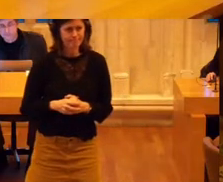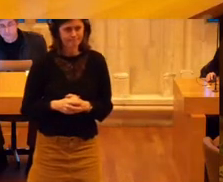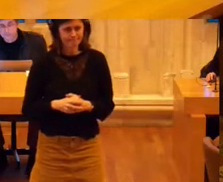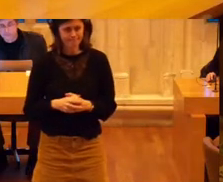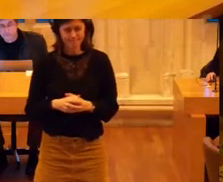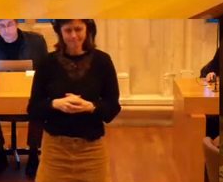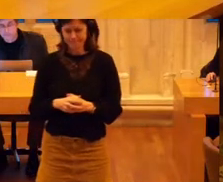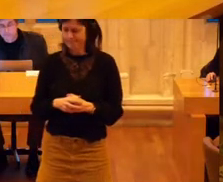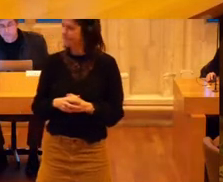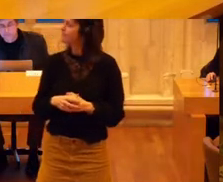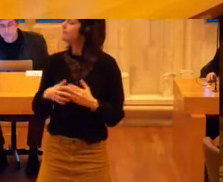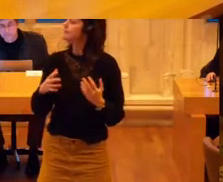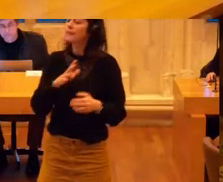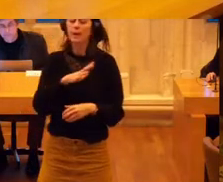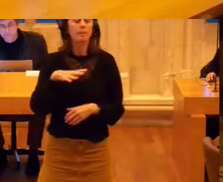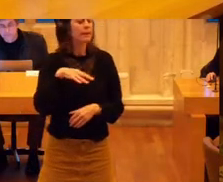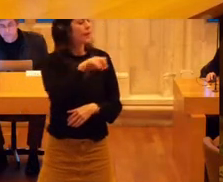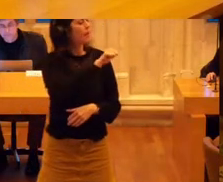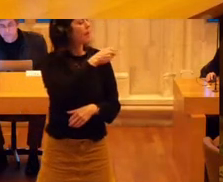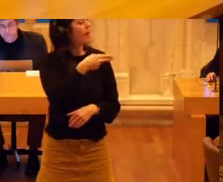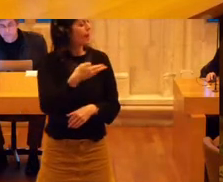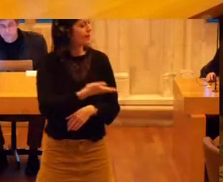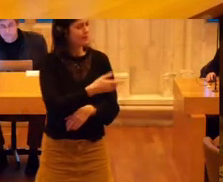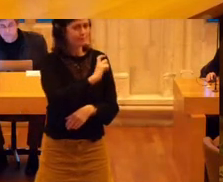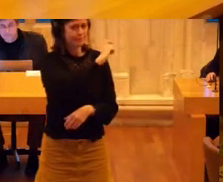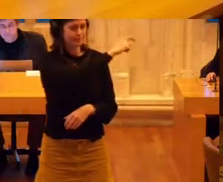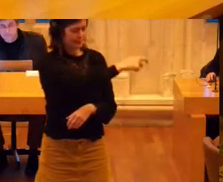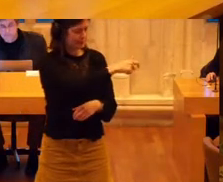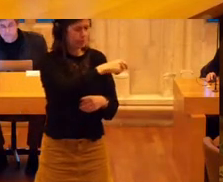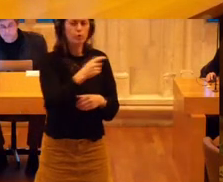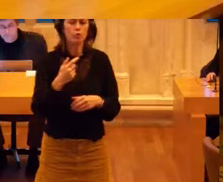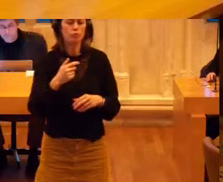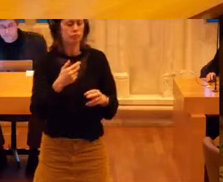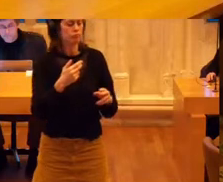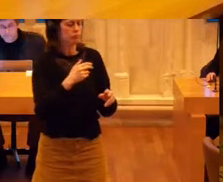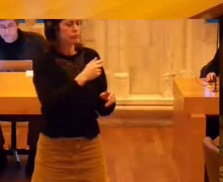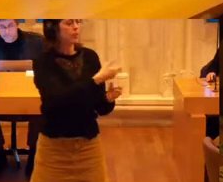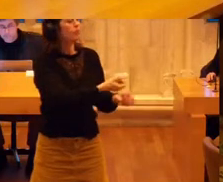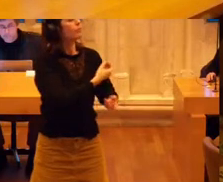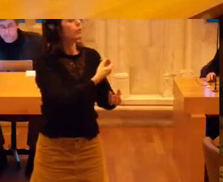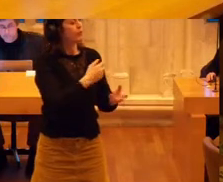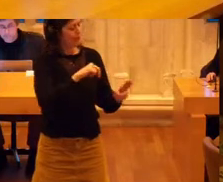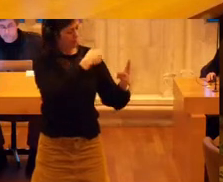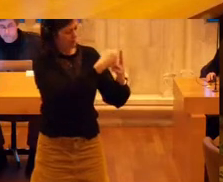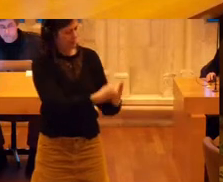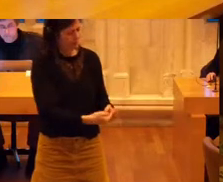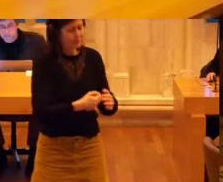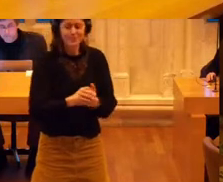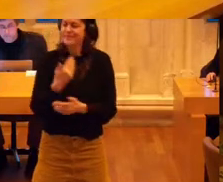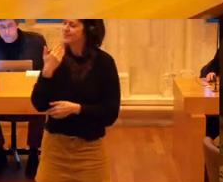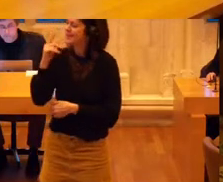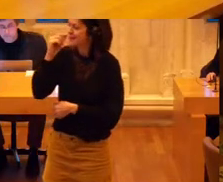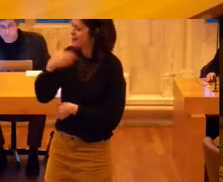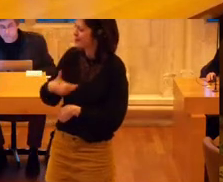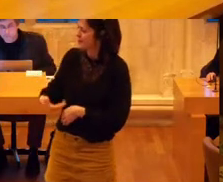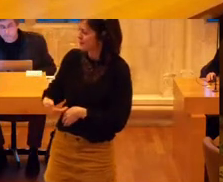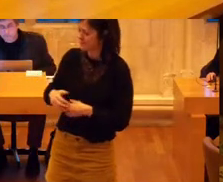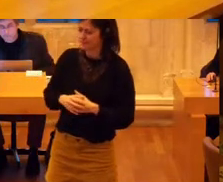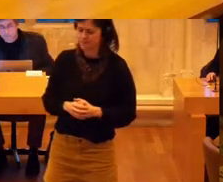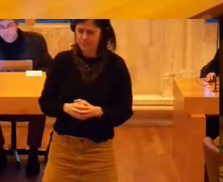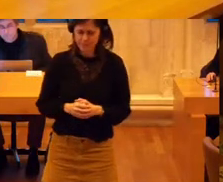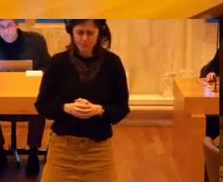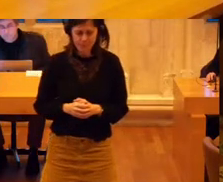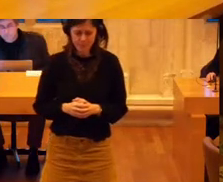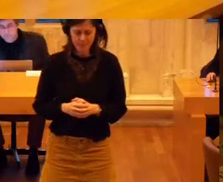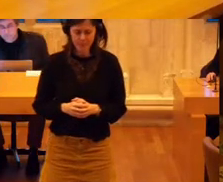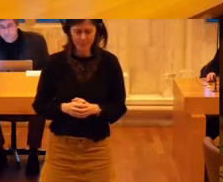Oui. Oui, madame Anne, posez la question. Merci, on va enchaîner, merci, comme ça on pourra vous apporter les réponses. Je me suis attachée